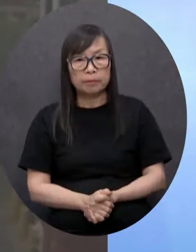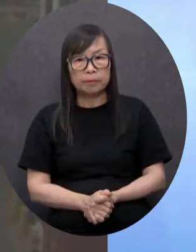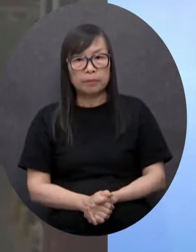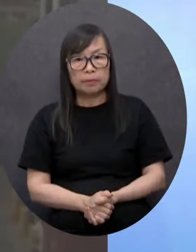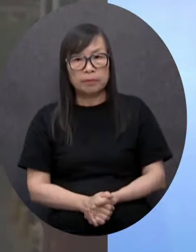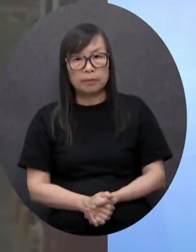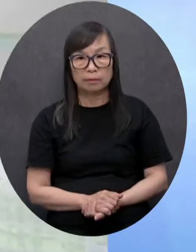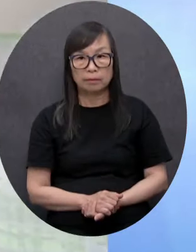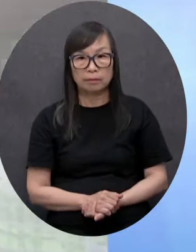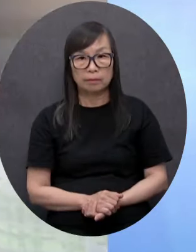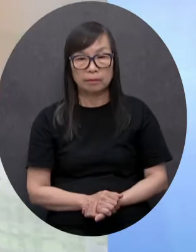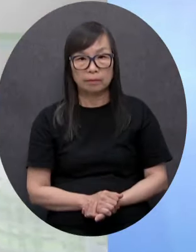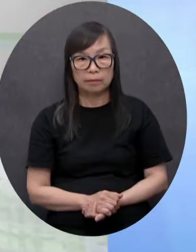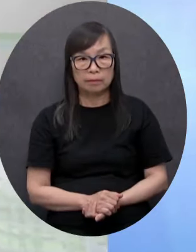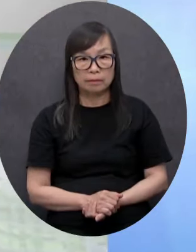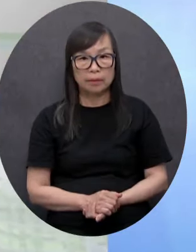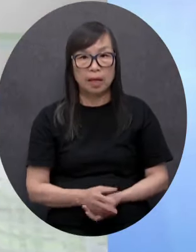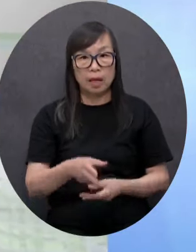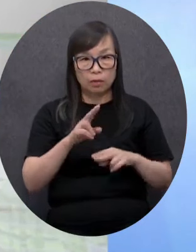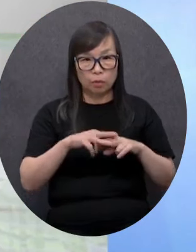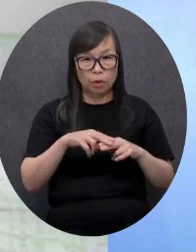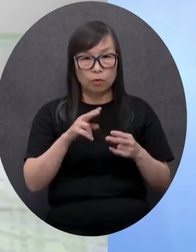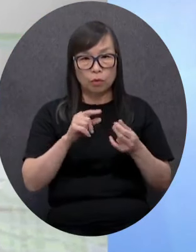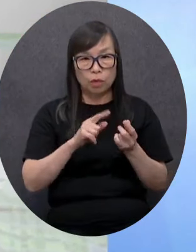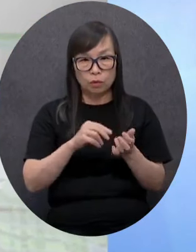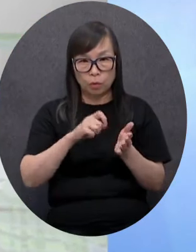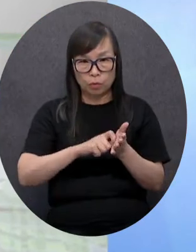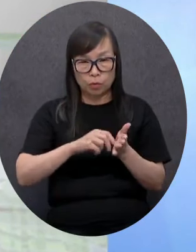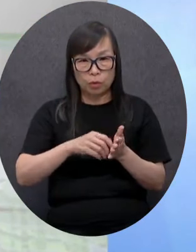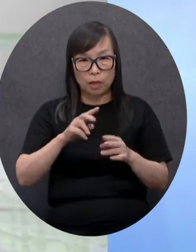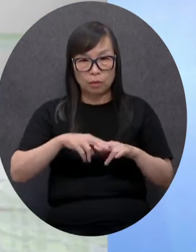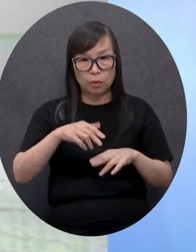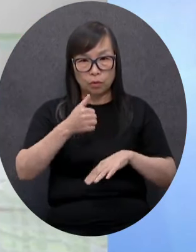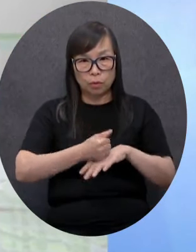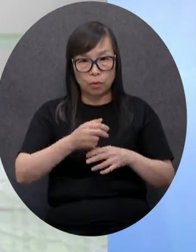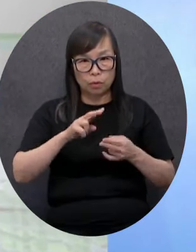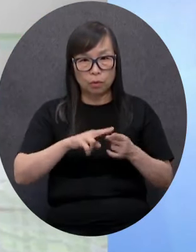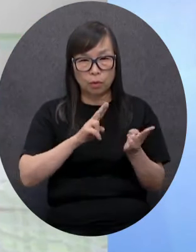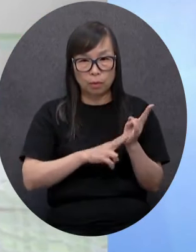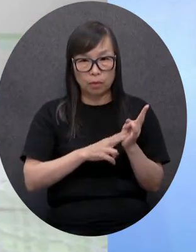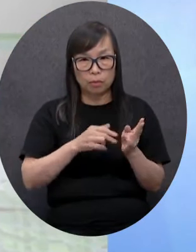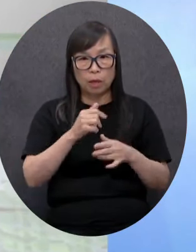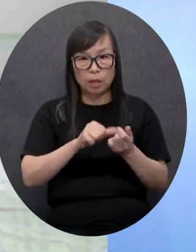琪報導。 中共中央总书记、国家主席、中央军委主